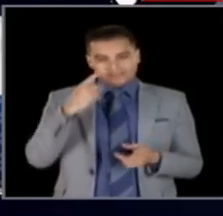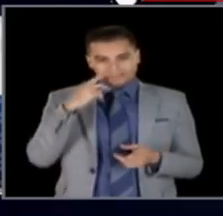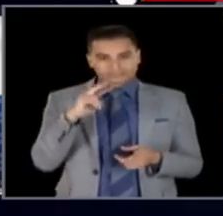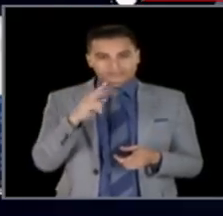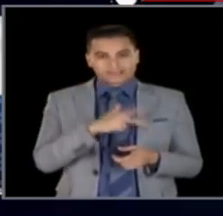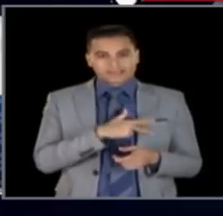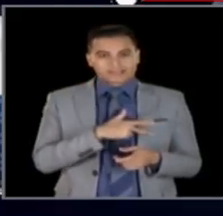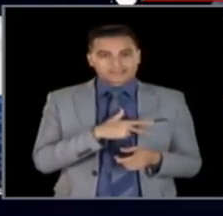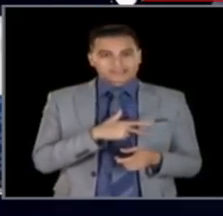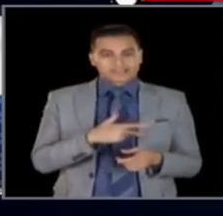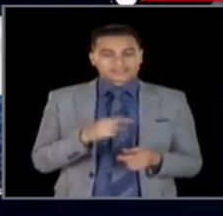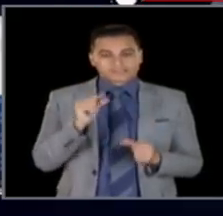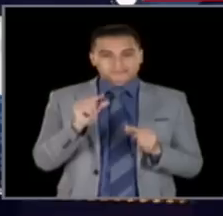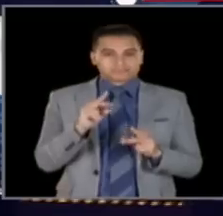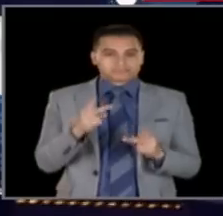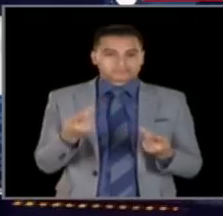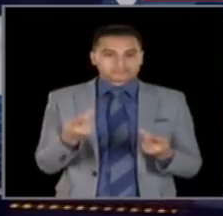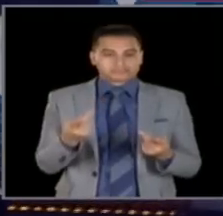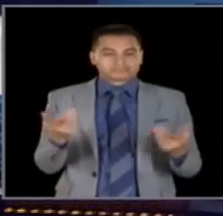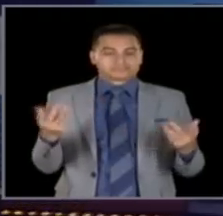اتلخبطتوا ما بين عبد الحميد وعبد المجيد.